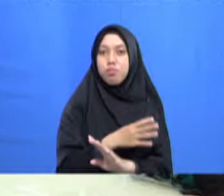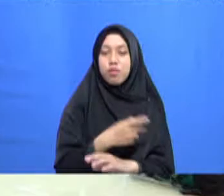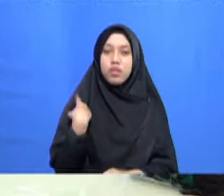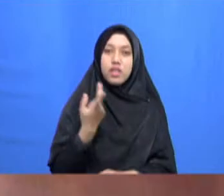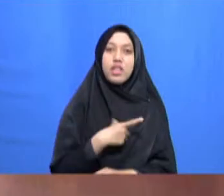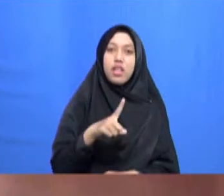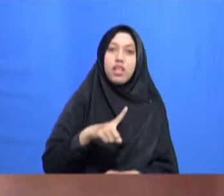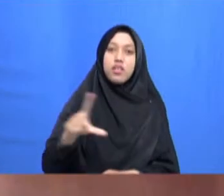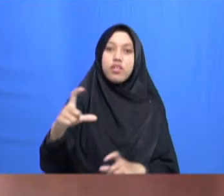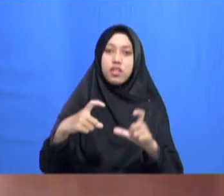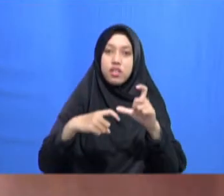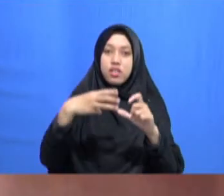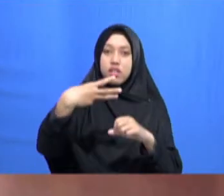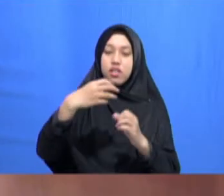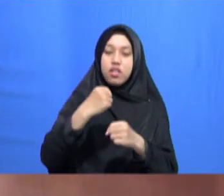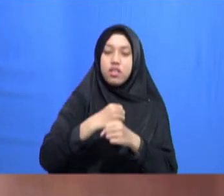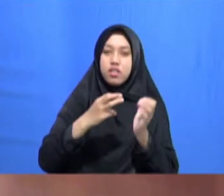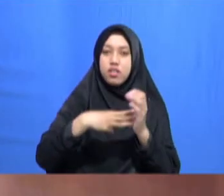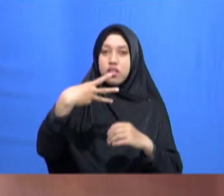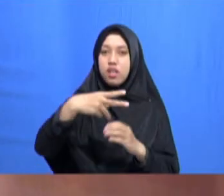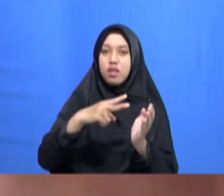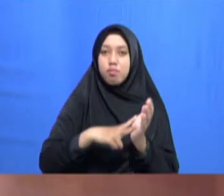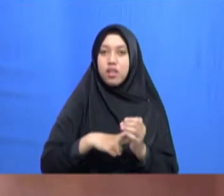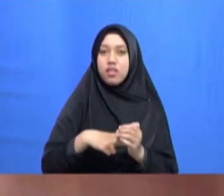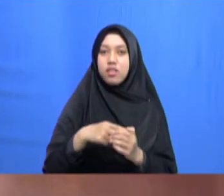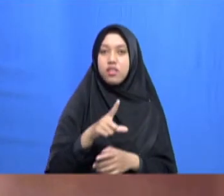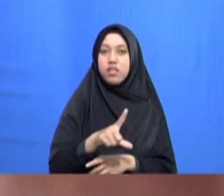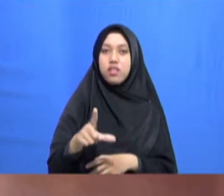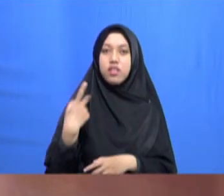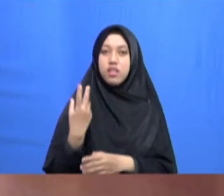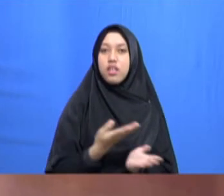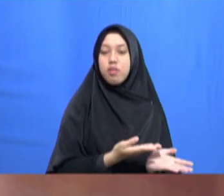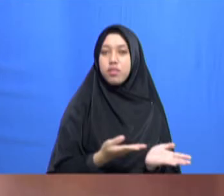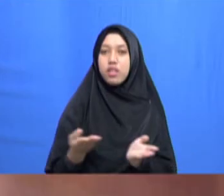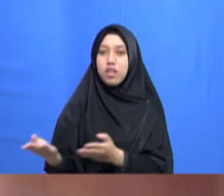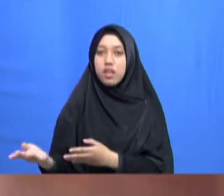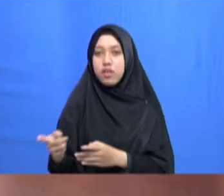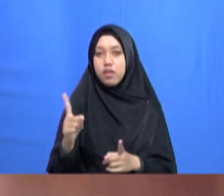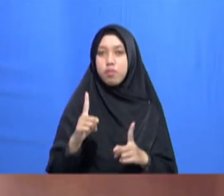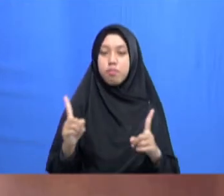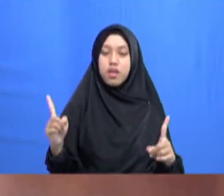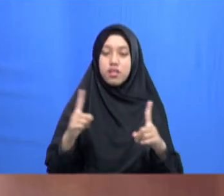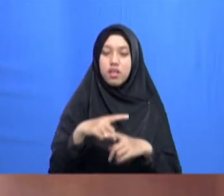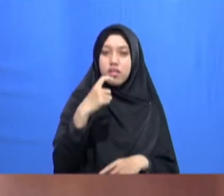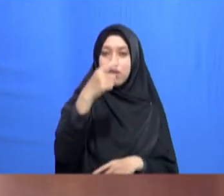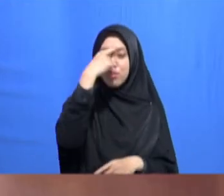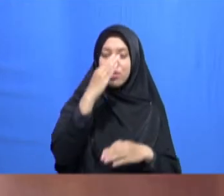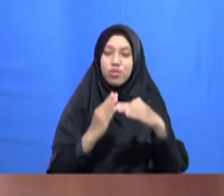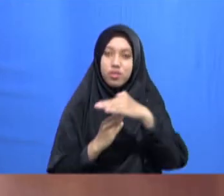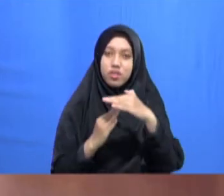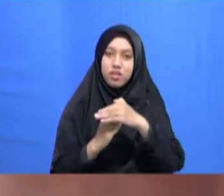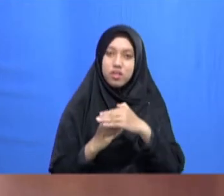ke segmen berikutnya, kami persilahkan kepada pasangan calon untuk beristirahat